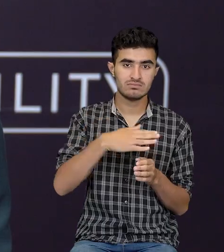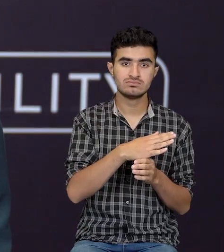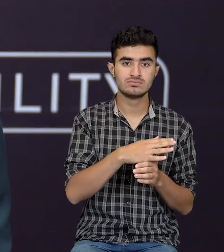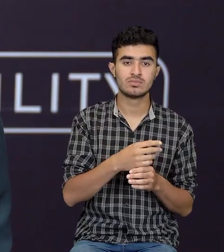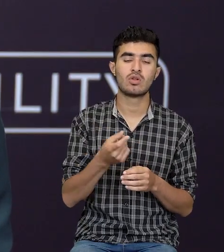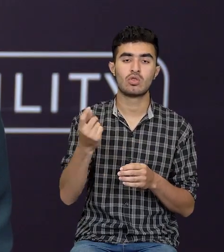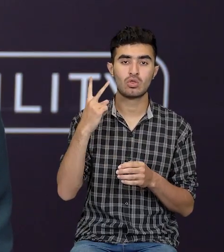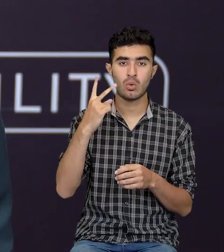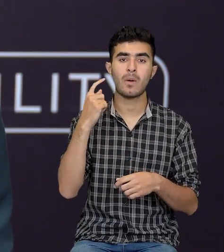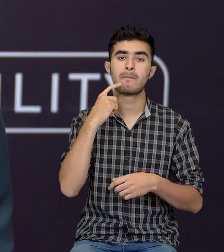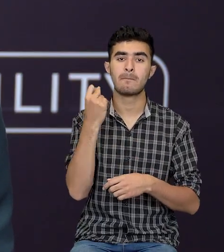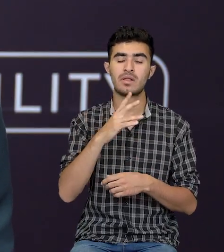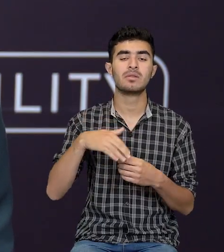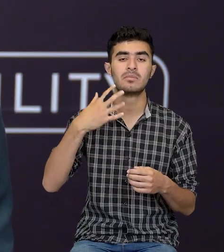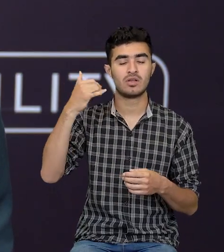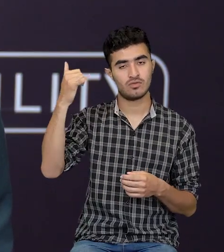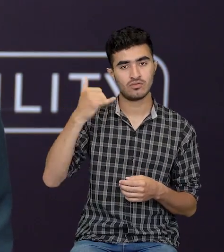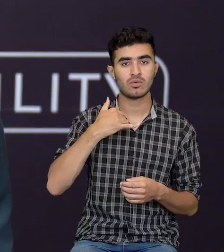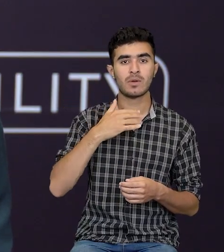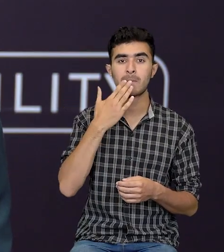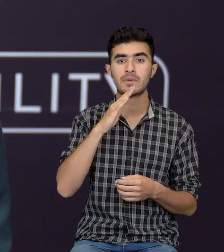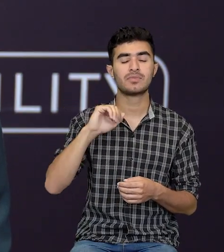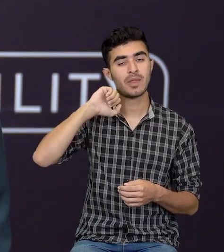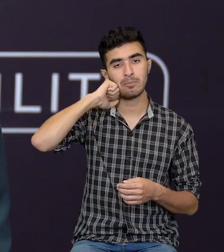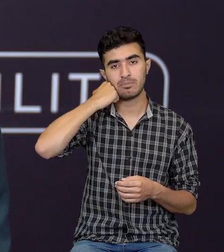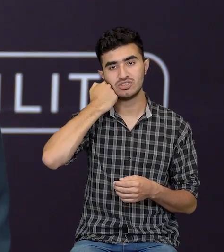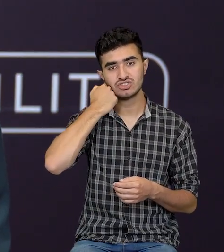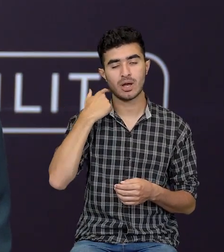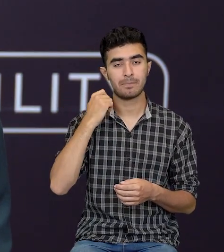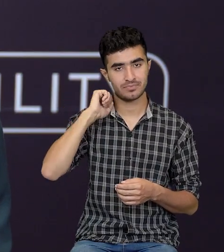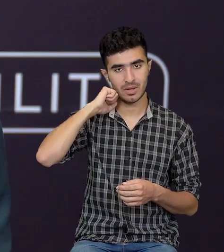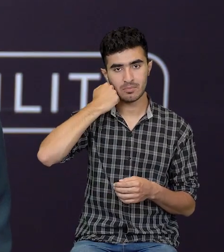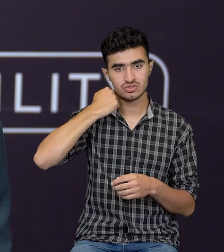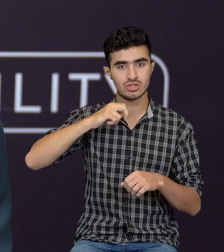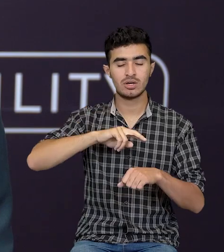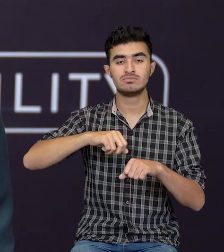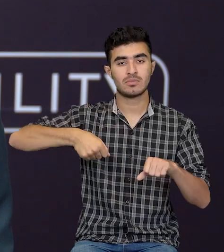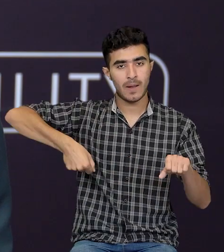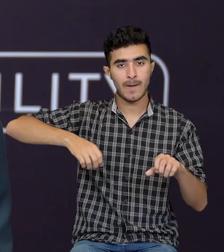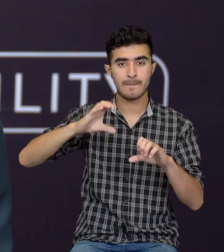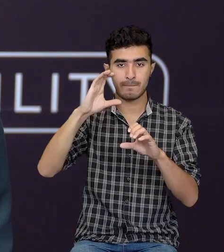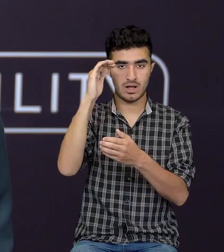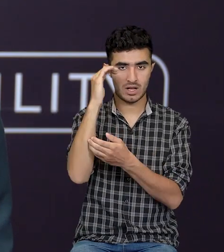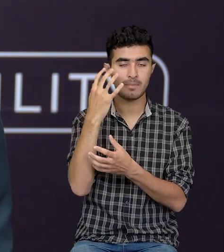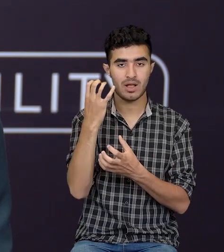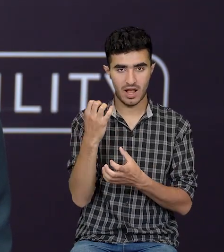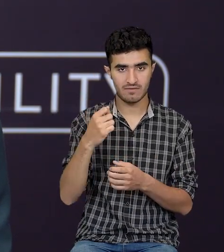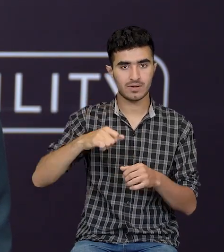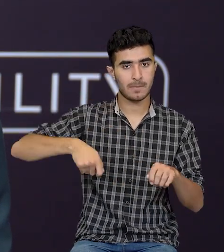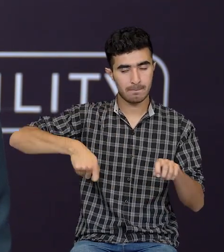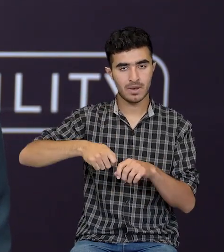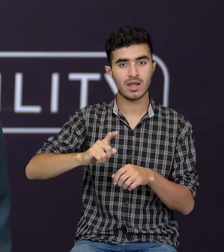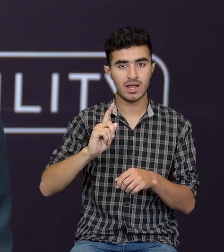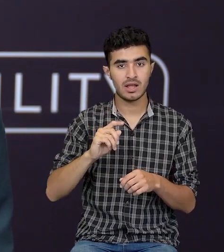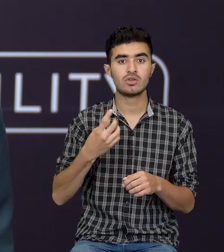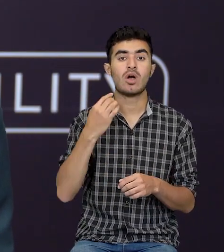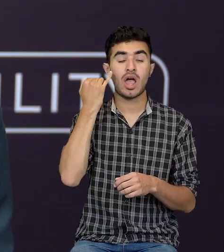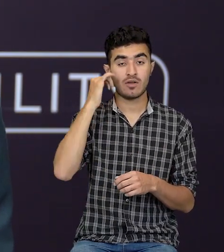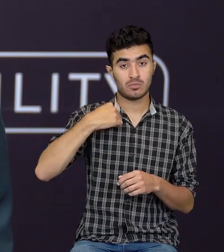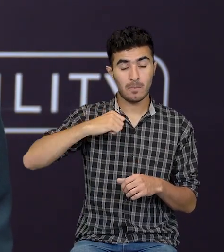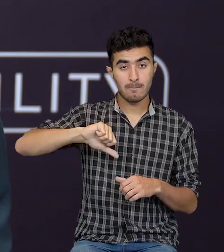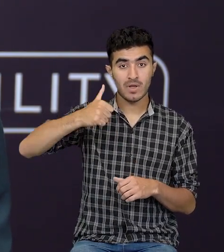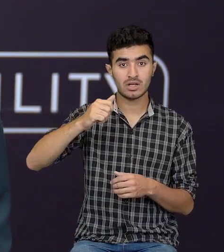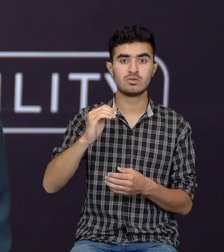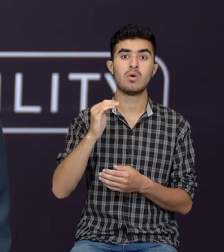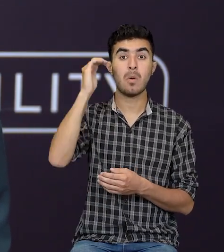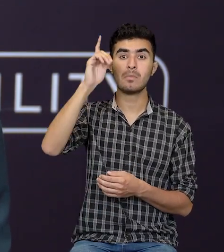हुआ था कि सबसे कम एज मेरी थी, एक यंगेस्ट प्लेयर था। तो 700 प्लेयर थे करीबन पंजाब कप में और मैं फ़ाइनल में था।